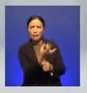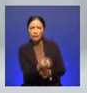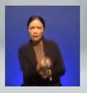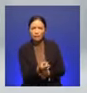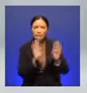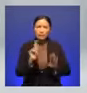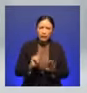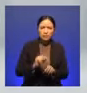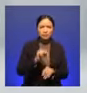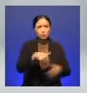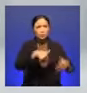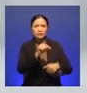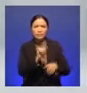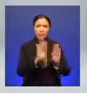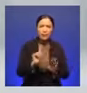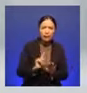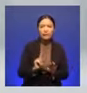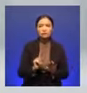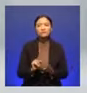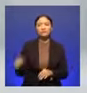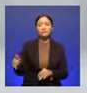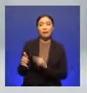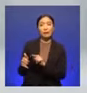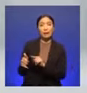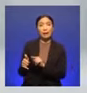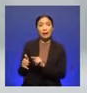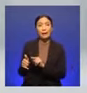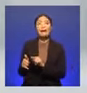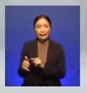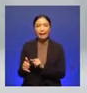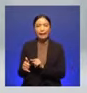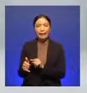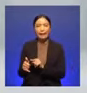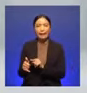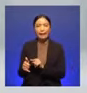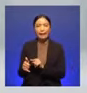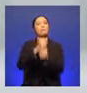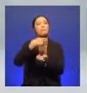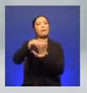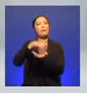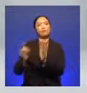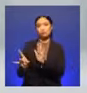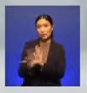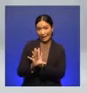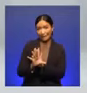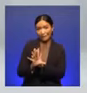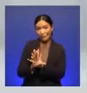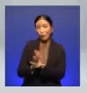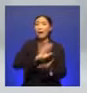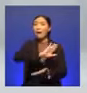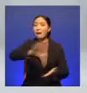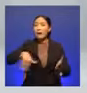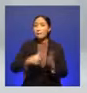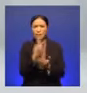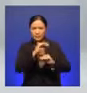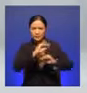ตาเป็นยังไงแล้วก็ทางผู้นำเสนอก็จะช่วยขมวดสุดท้ายอีกครั้งหนึ่งค่ะว่าภาพรวมและรูปธรรม